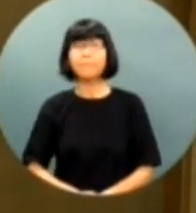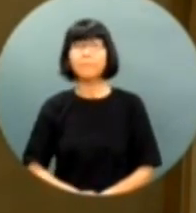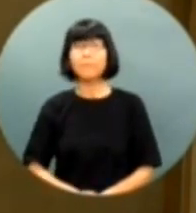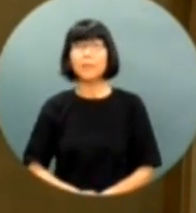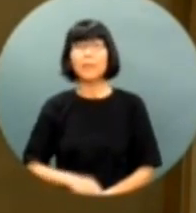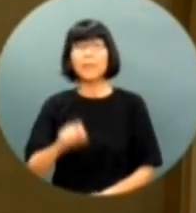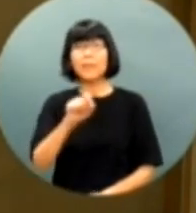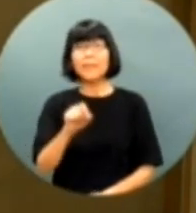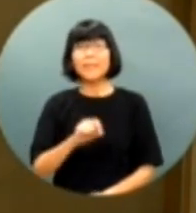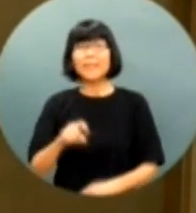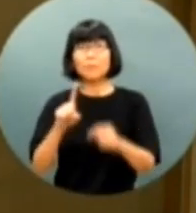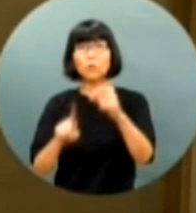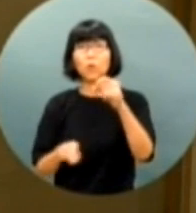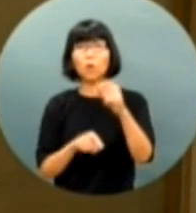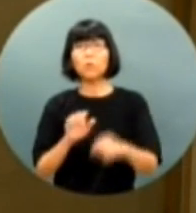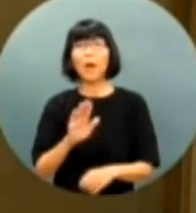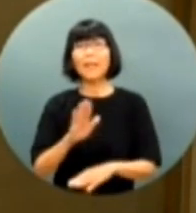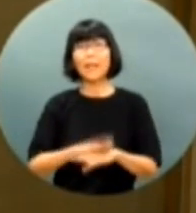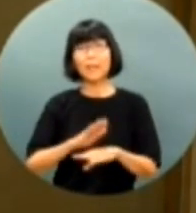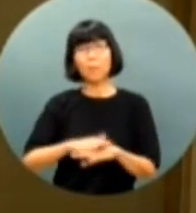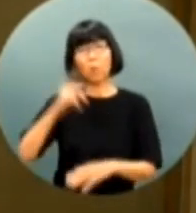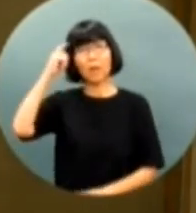事務局のあり方ね、これも考えるべきじゃないでしょうか、いかがでしょうか。